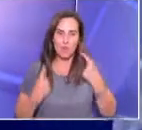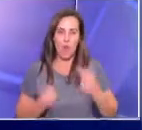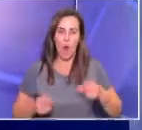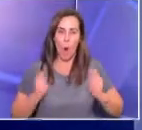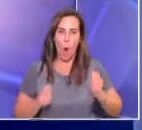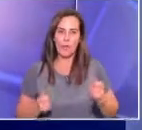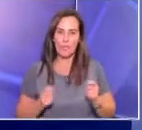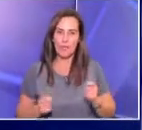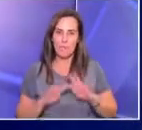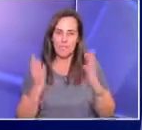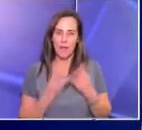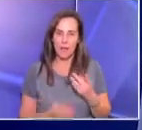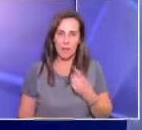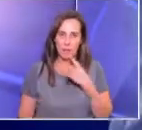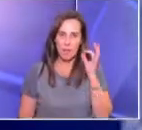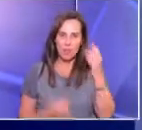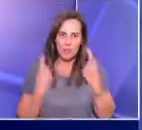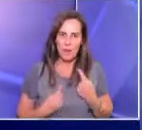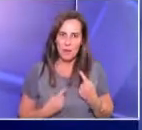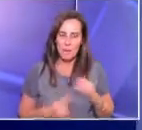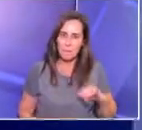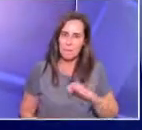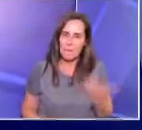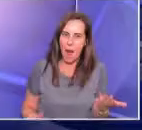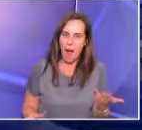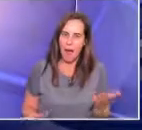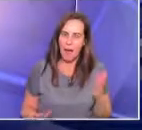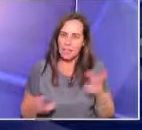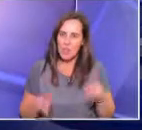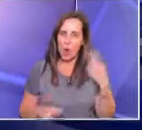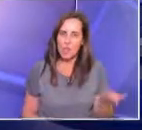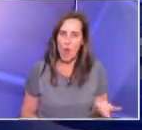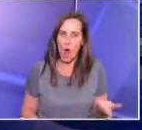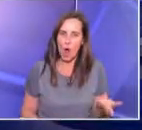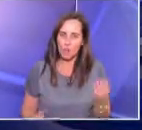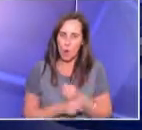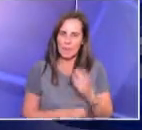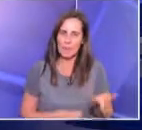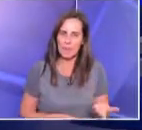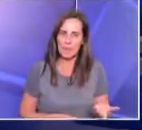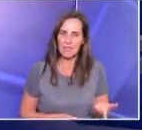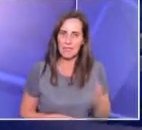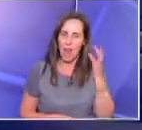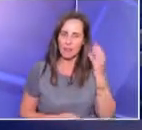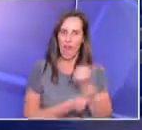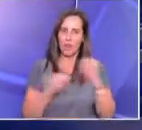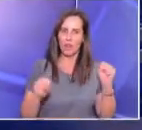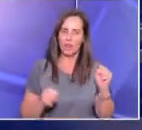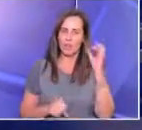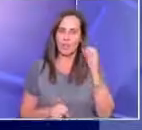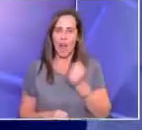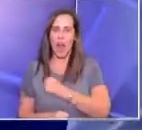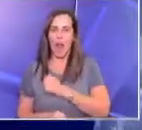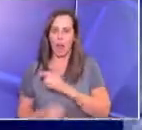אברכים, רוקדים מסביבה, ואומרות הנשים החרדיות, מה נהיה? כאילו, איך זה יכול להיות שהם תורנו. עושים את זה? בדיוק, האישה החילונית והאישה